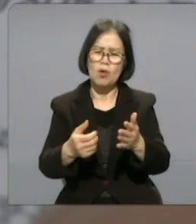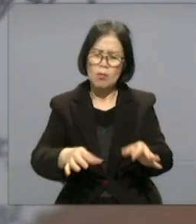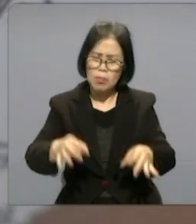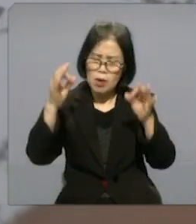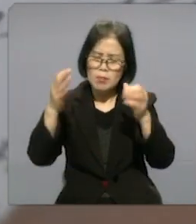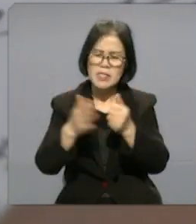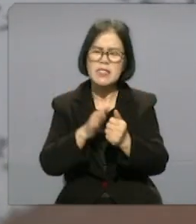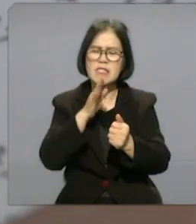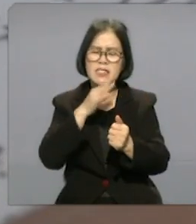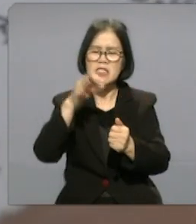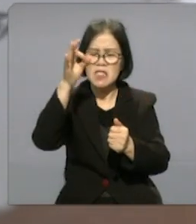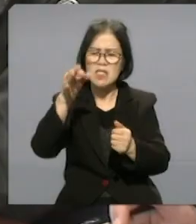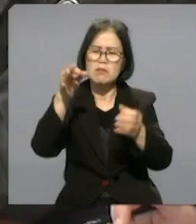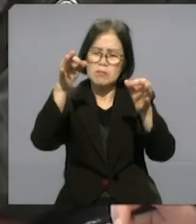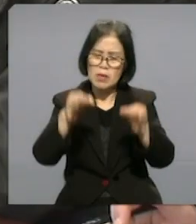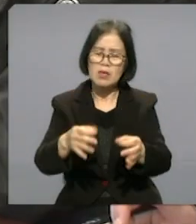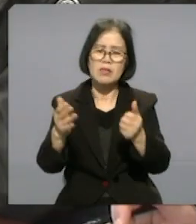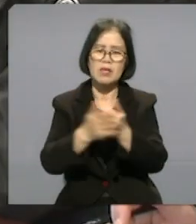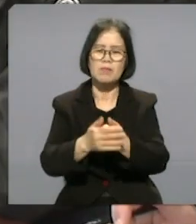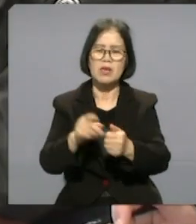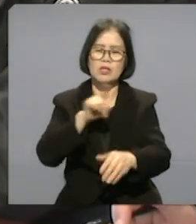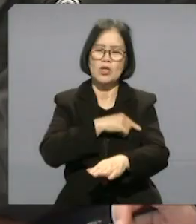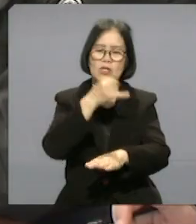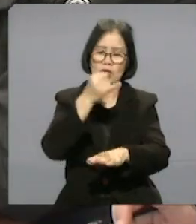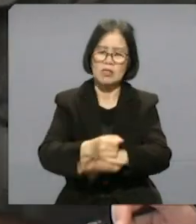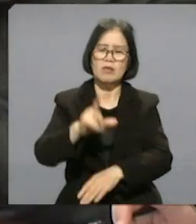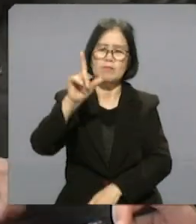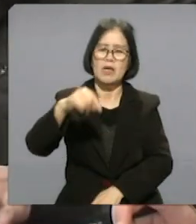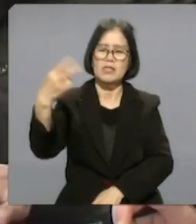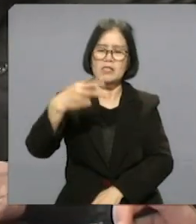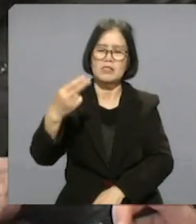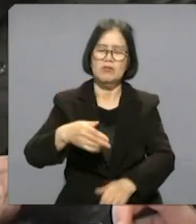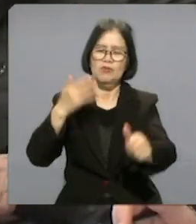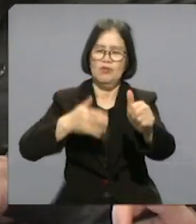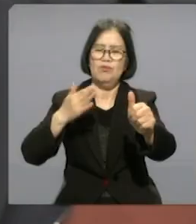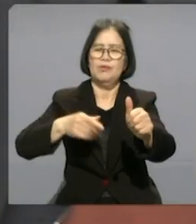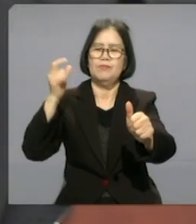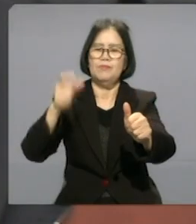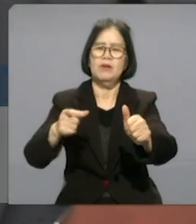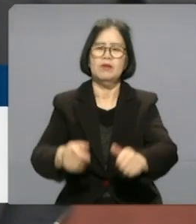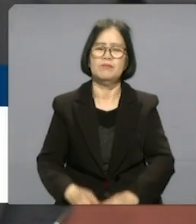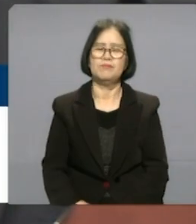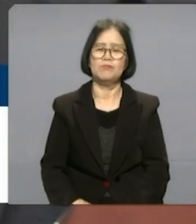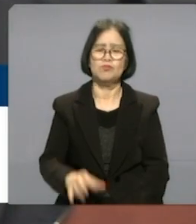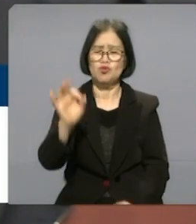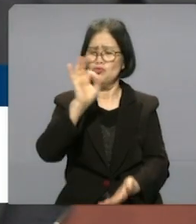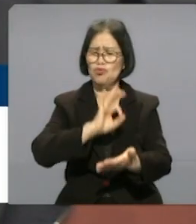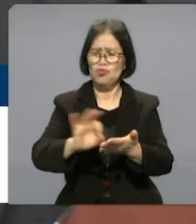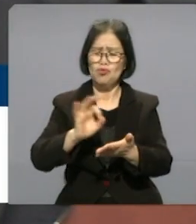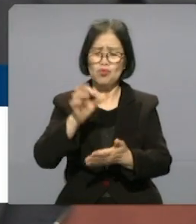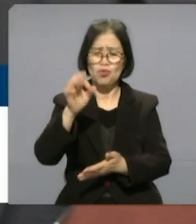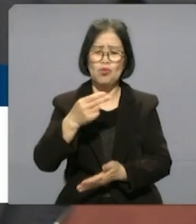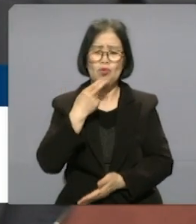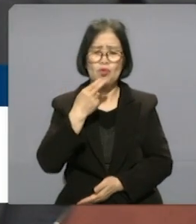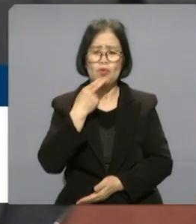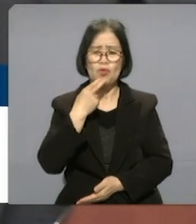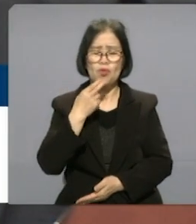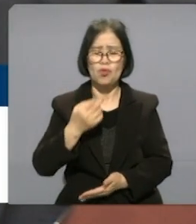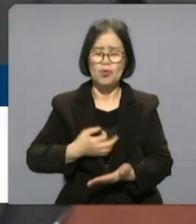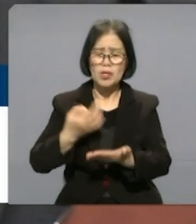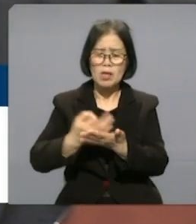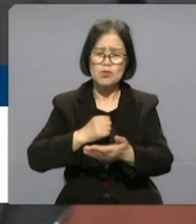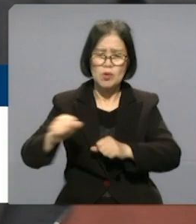급락했다며 최저임금 12,000원을 강하게 요구했습니다. 쓸 돈도 없는데 내수 활성화를 주장하는